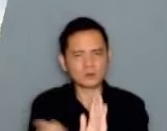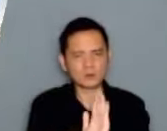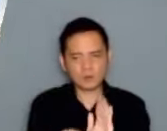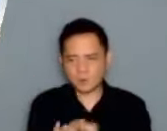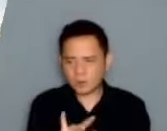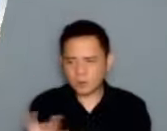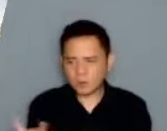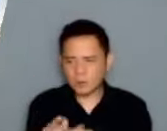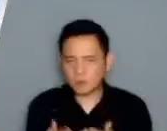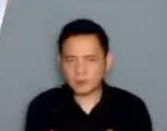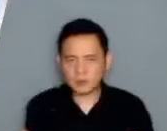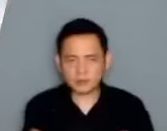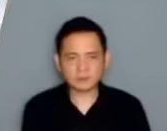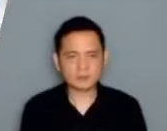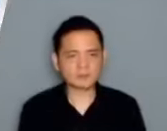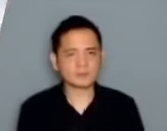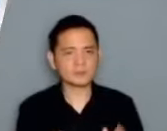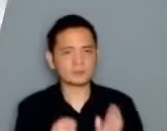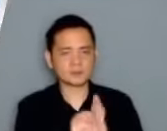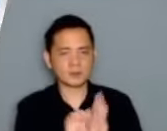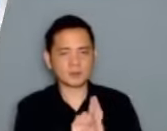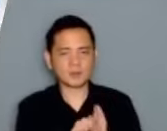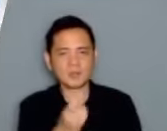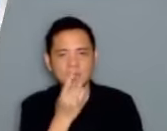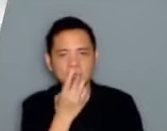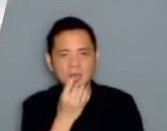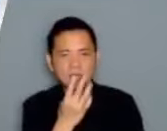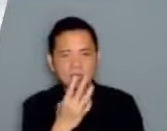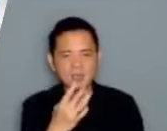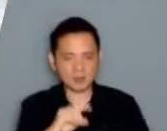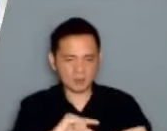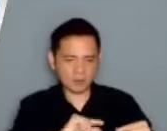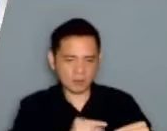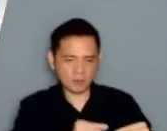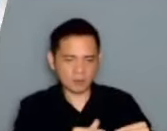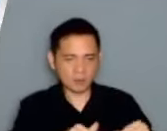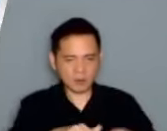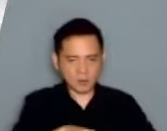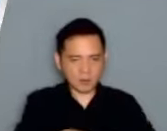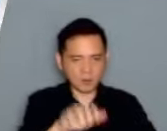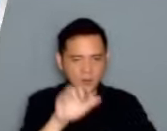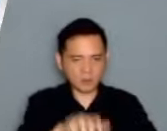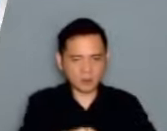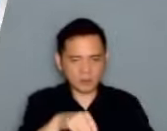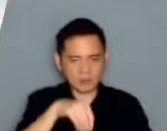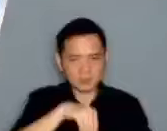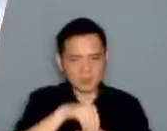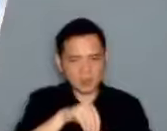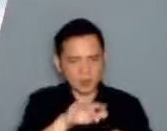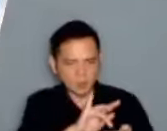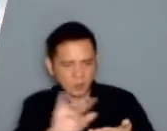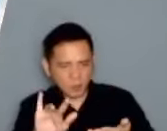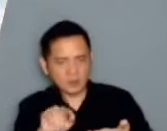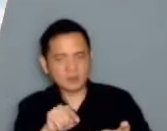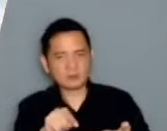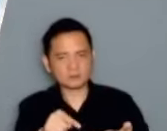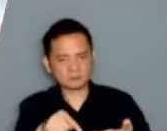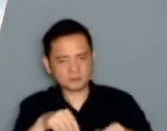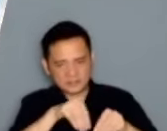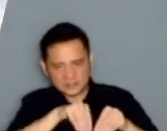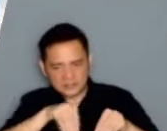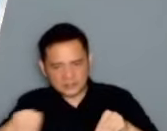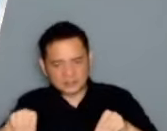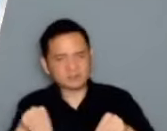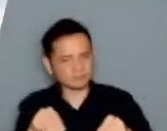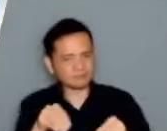lang po nila yung mga LED ng ilaw, yung top box po, saka yung mga gamit ko po sa loob ng mga tool box. Para po maibenta